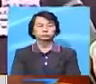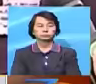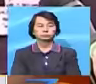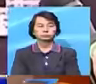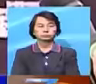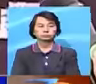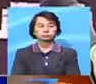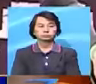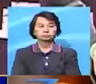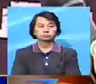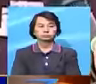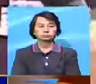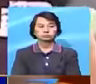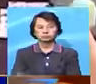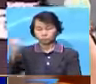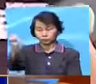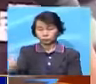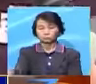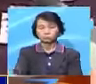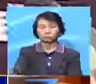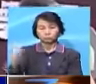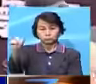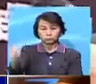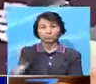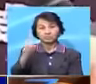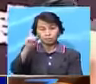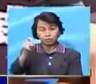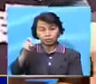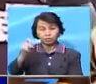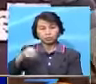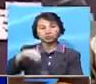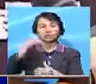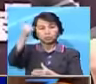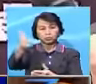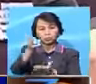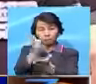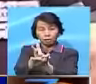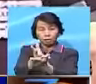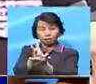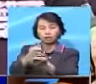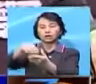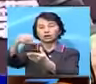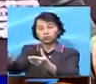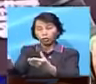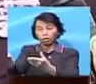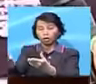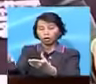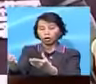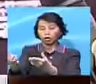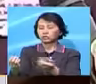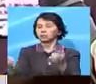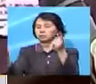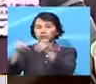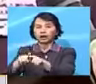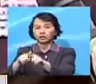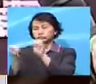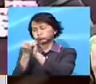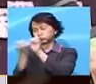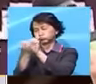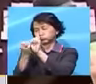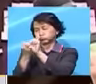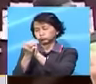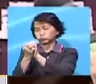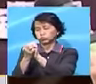mangsa mangsalah yang Abang pada adik yang kahwin tu telah keluar ke parking ini dan berlakulah perbalahan hingga menyebabkan suspek